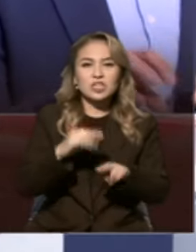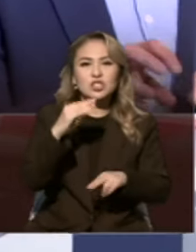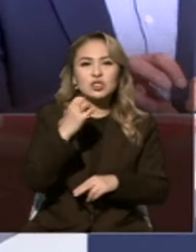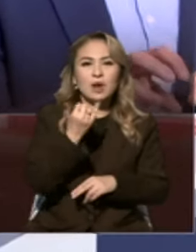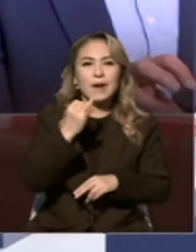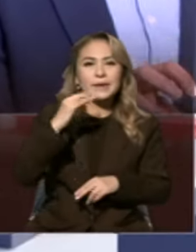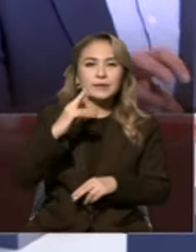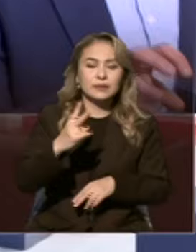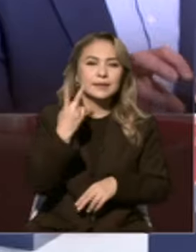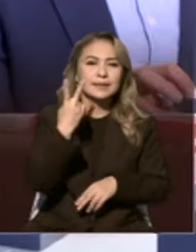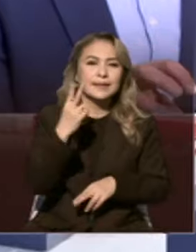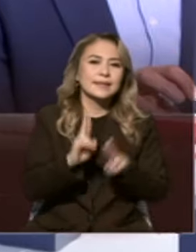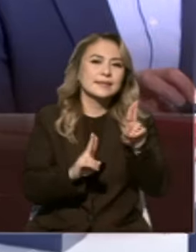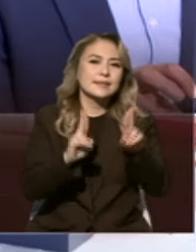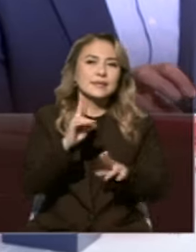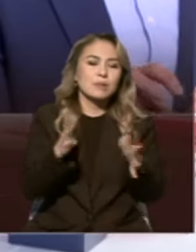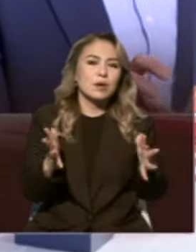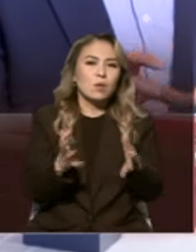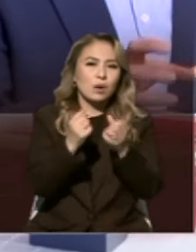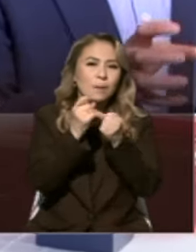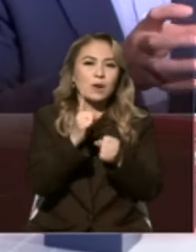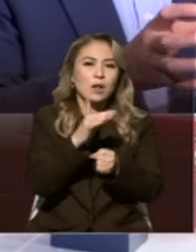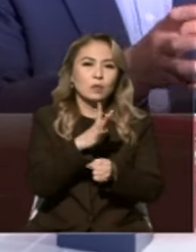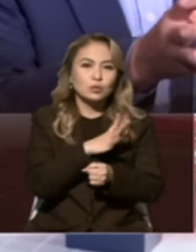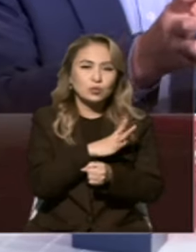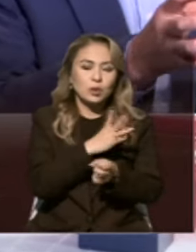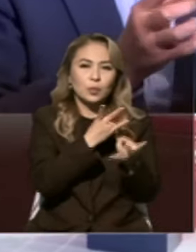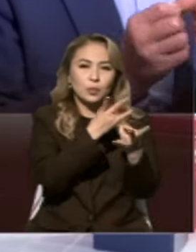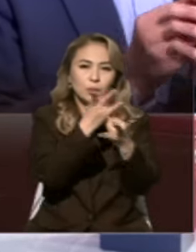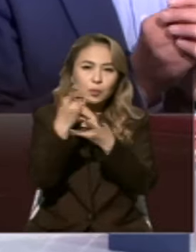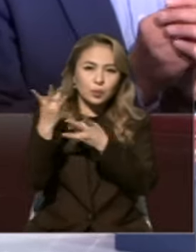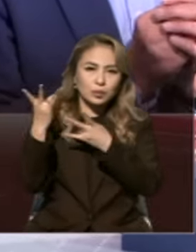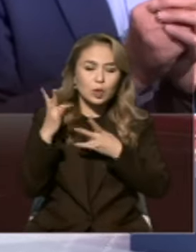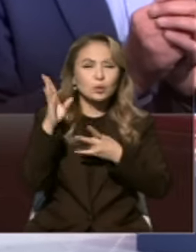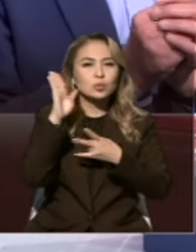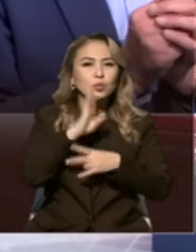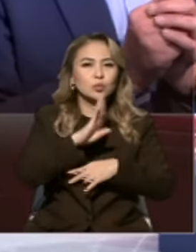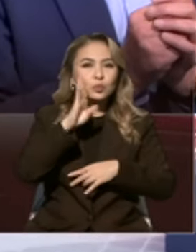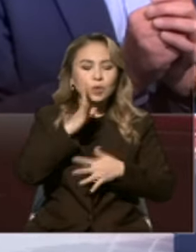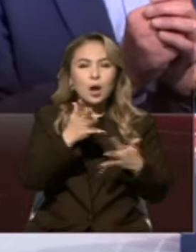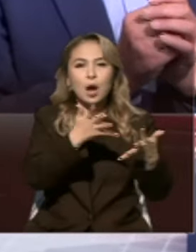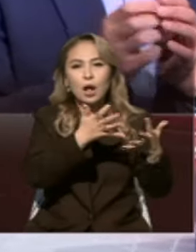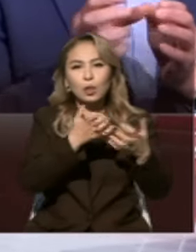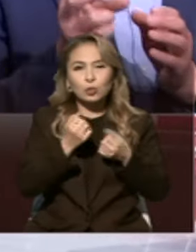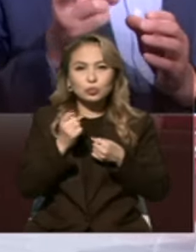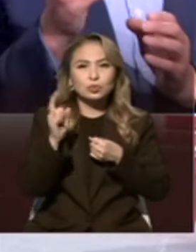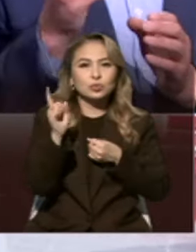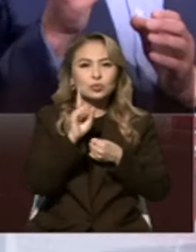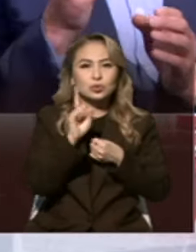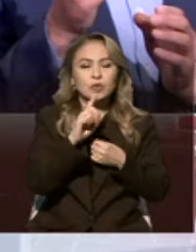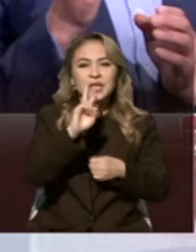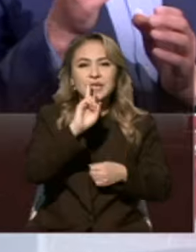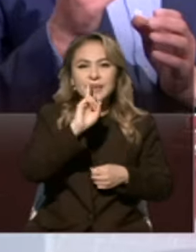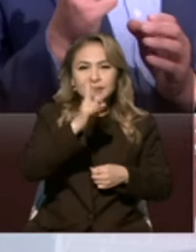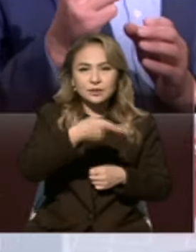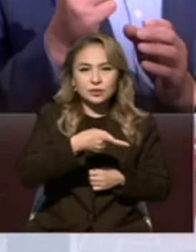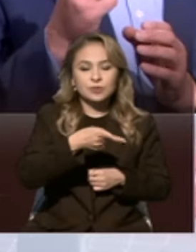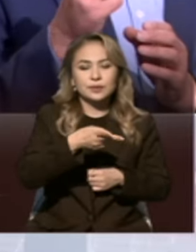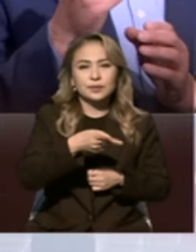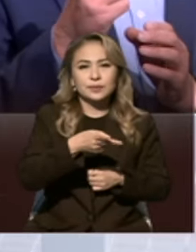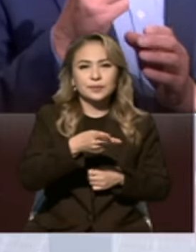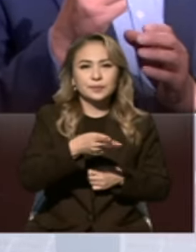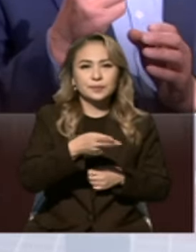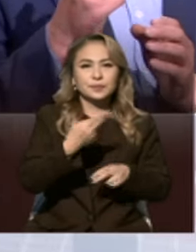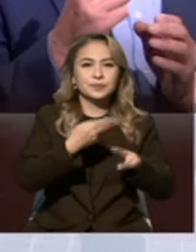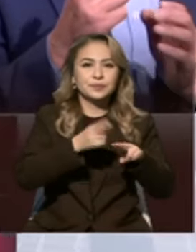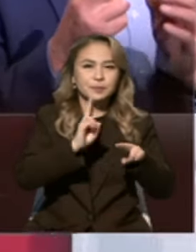жайықтың экосистемасын қорғап қалу үшін біз осы керек мөлшерде суды алу үшін осындай 2 жыл